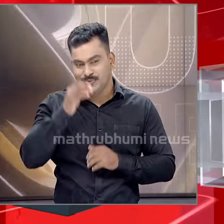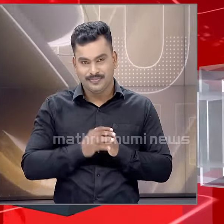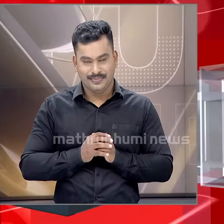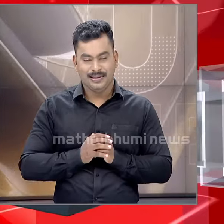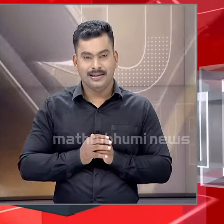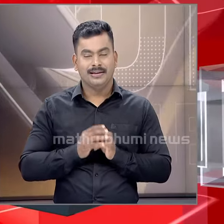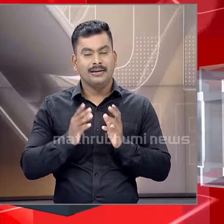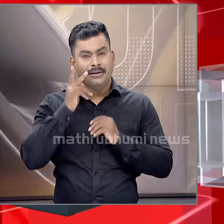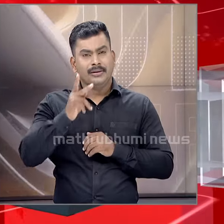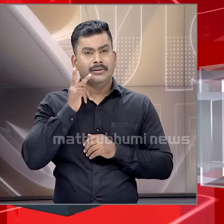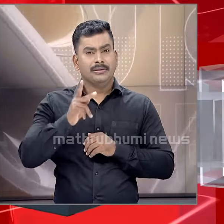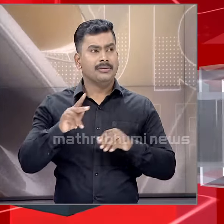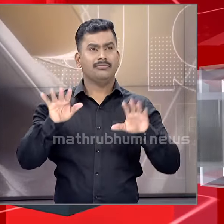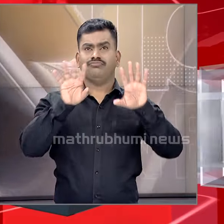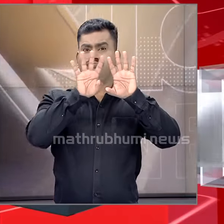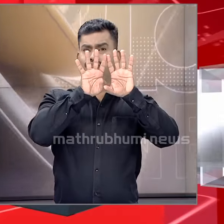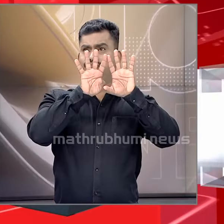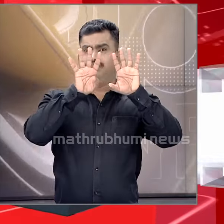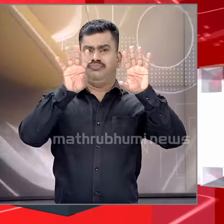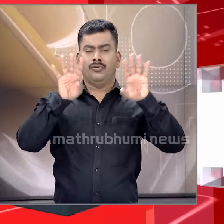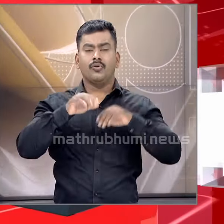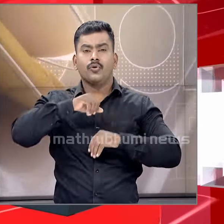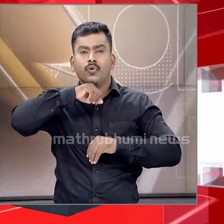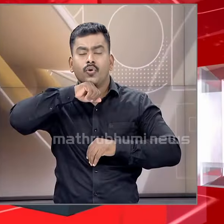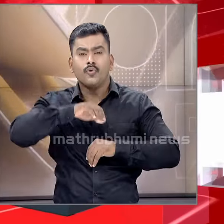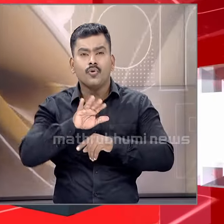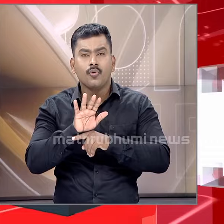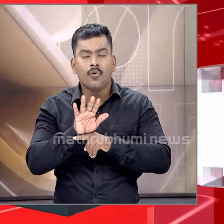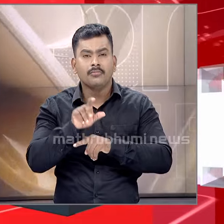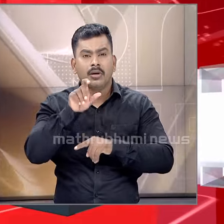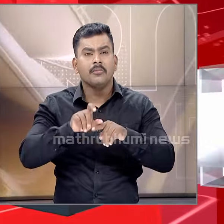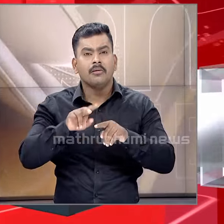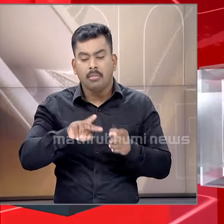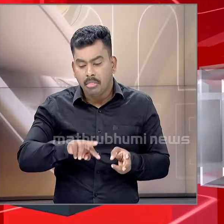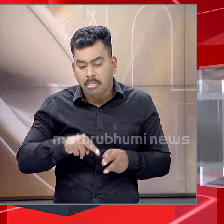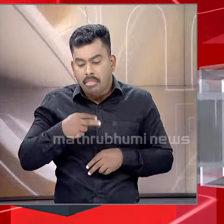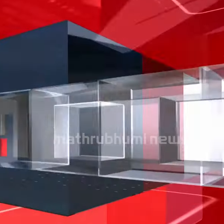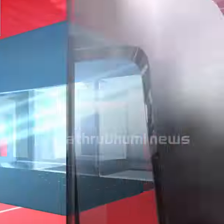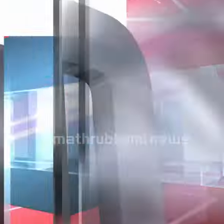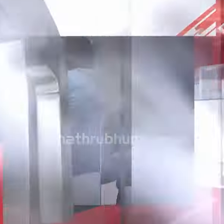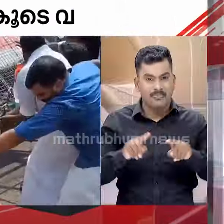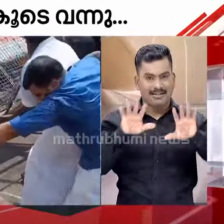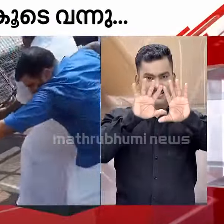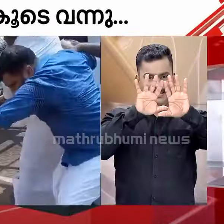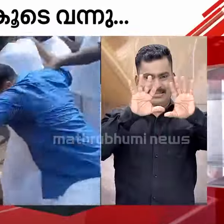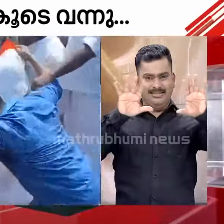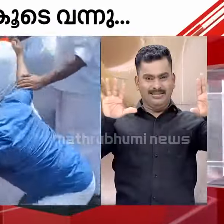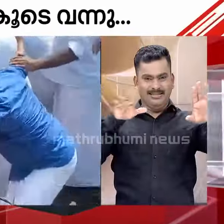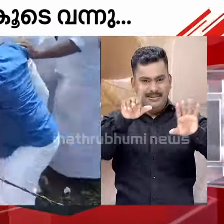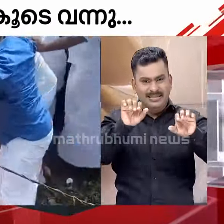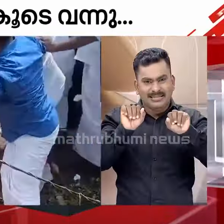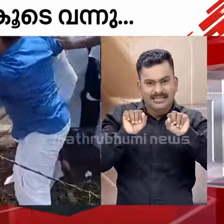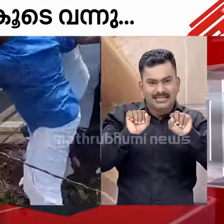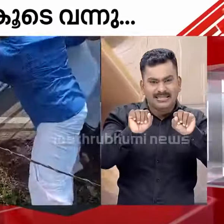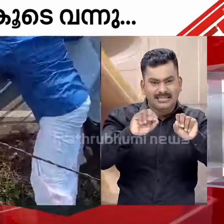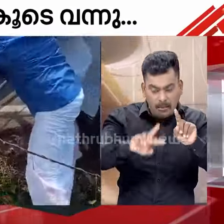വഴിയെ ബാരിക്കേഡ് വന്നതോടെ പിന്നിലേക്ക് പോയ യൂത്ത് കോൺഗ്രസ് പ്രവർത്തകർ കാനയിൽ വീണു. സംസ്ഥാന അധ്യക്ഷന്റെ അറസ്റ്റിൽ പ്രതിഷേധിച്ചുകൊണ്ട് അടൂർ പോലീസ് സ്റ്റേഷനിലേക്ക്